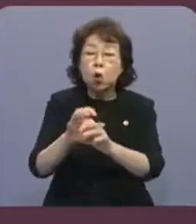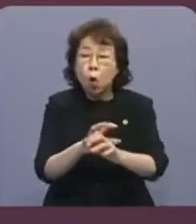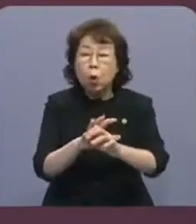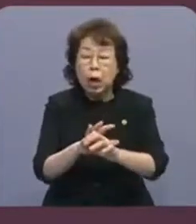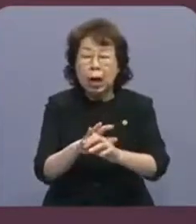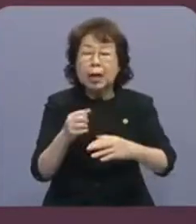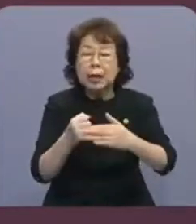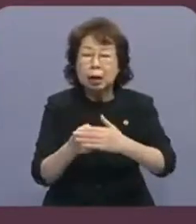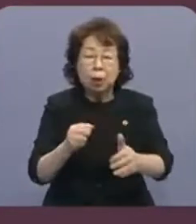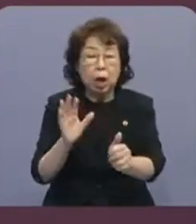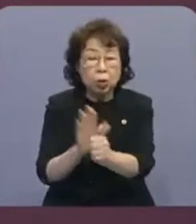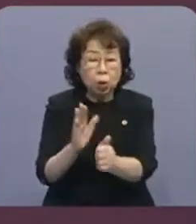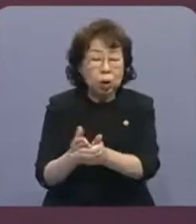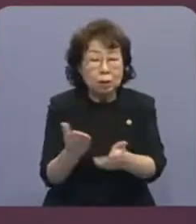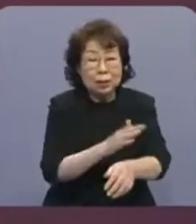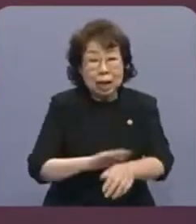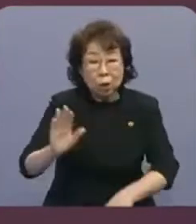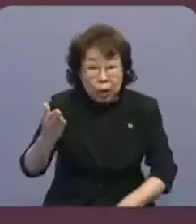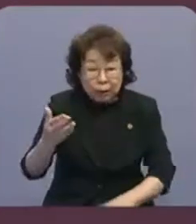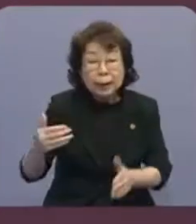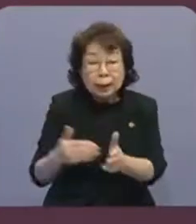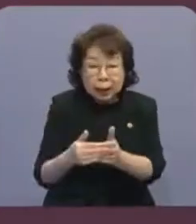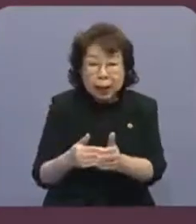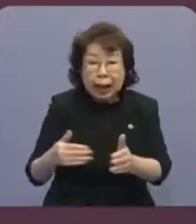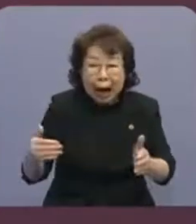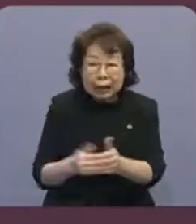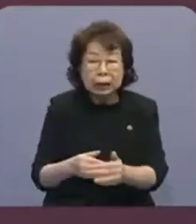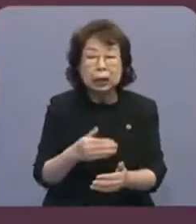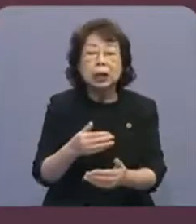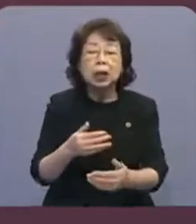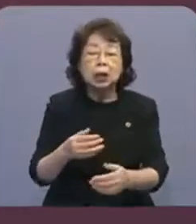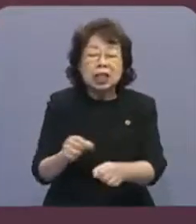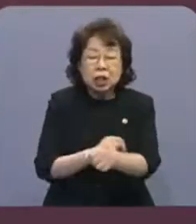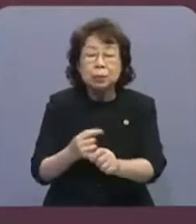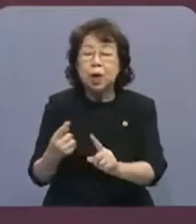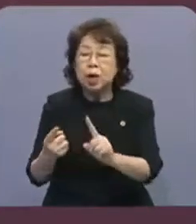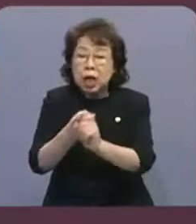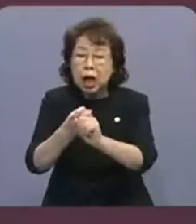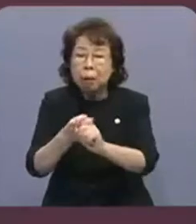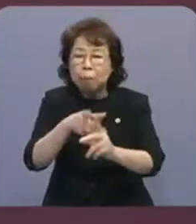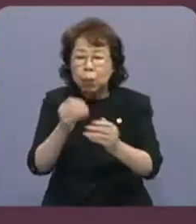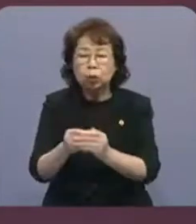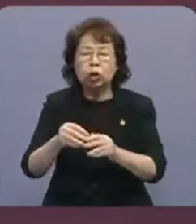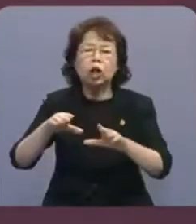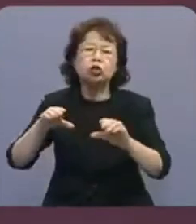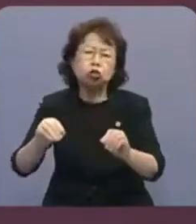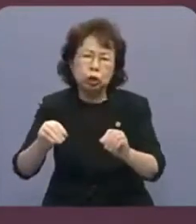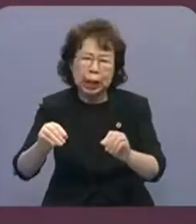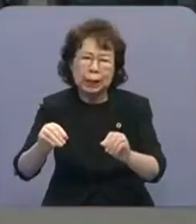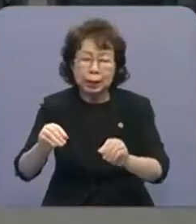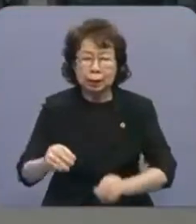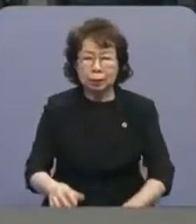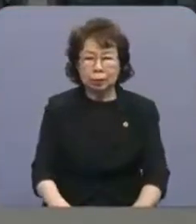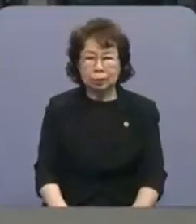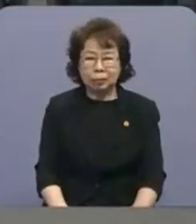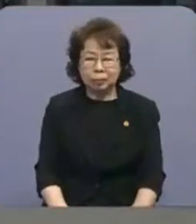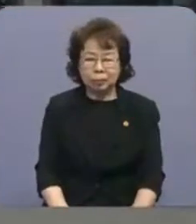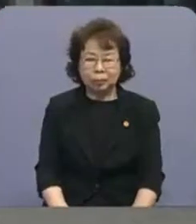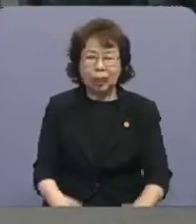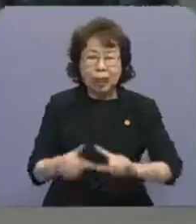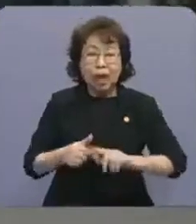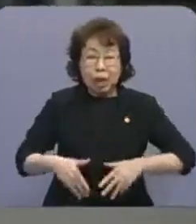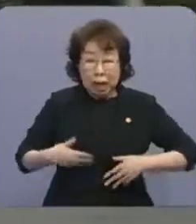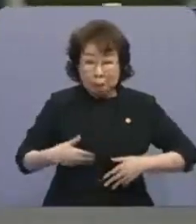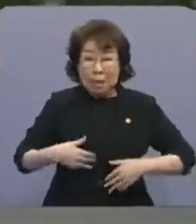지원이 제도적으로 담보될 때까지 불경특별연합은 잠정 중단할 것입니다.